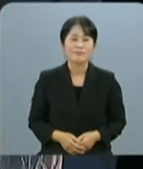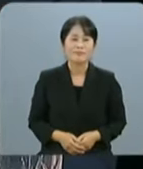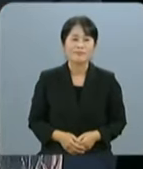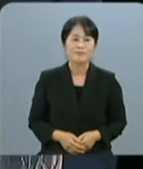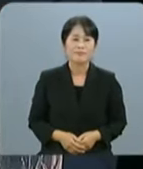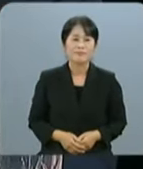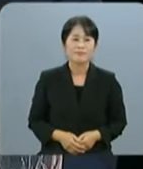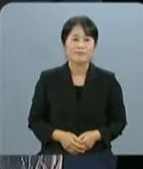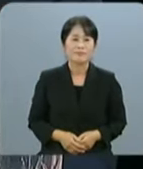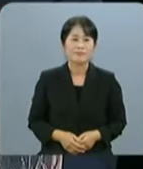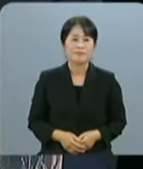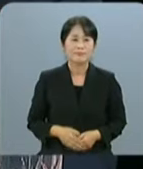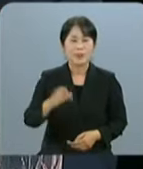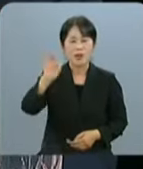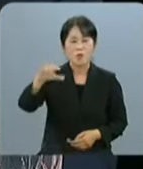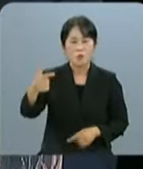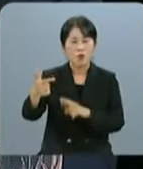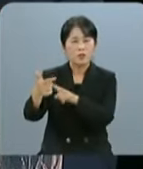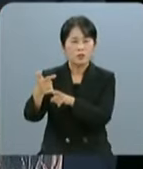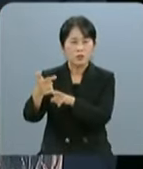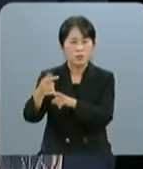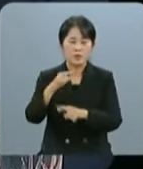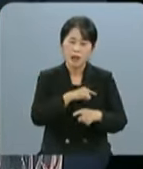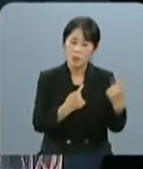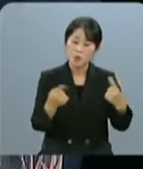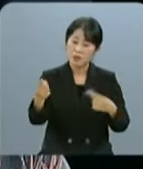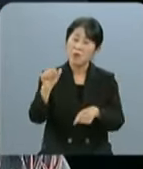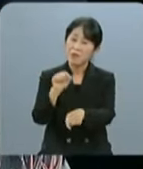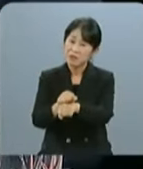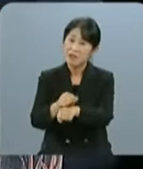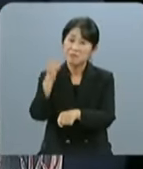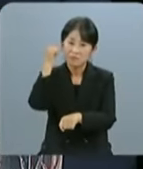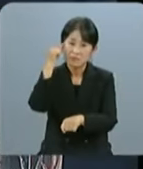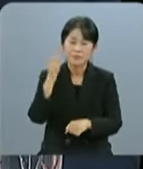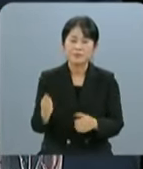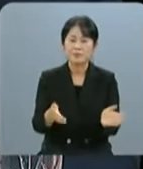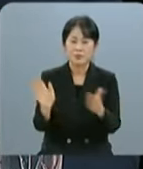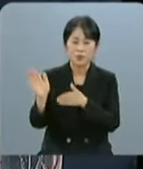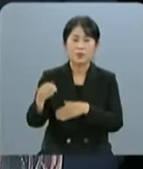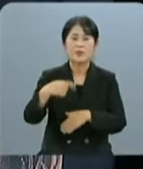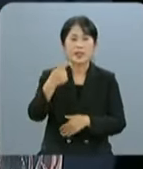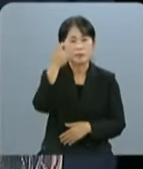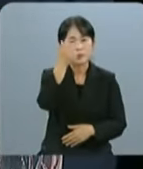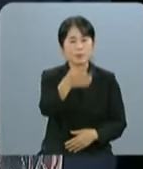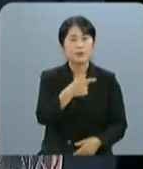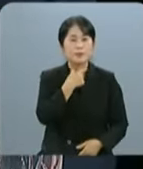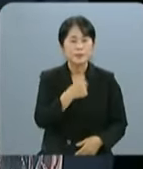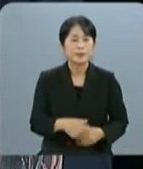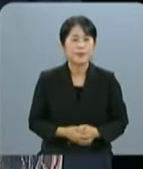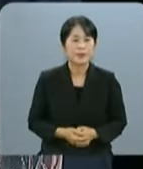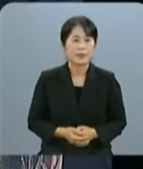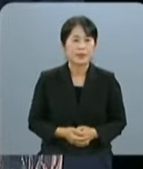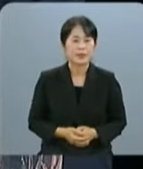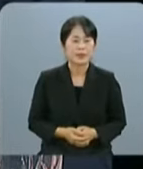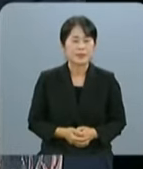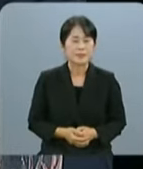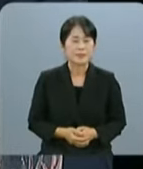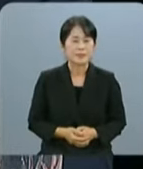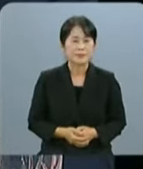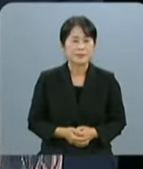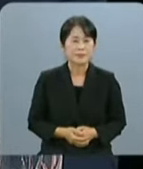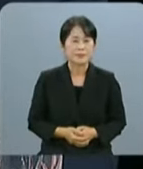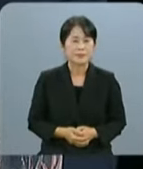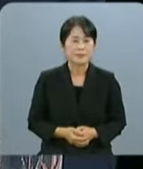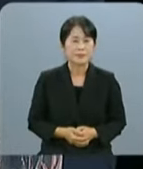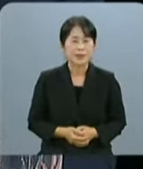원 의원님이 저보다는 좀 더 잘할 것 같습니다. 네, 좋습니다. 예. 자, 다음 질문으로 예. 넘어가겠습니다. 지피지기라는 말, 예.